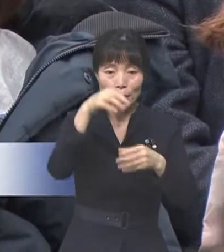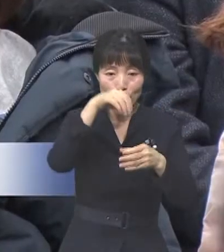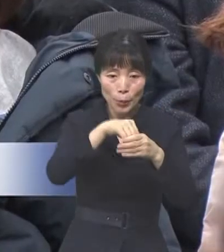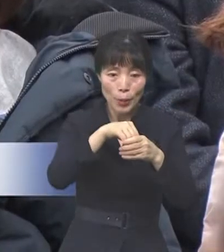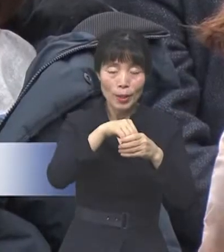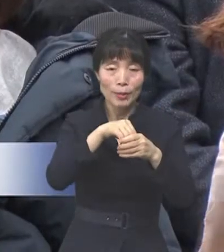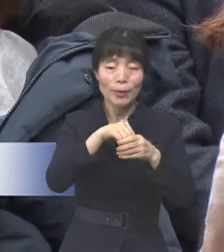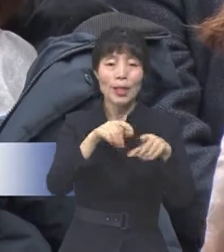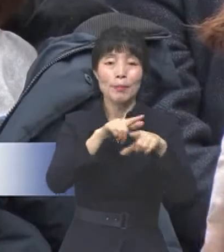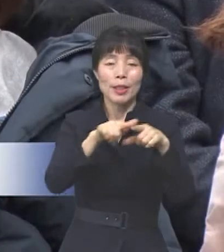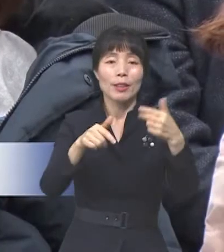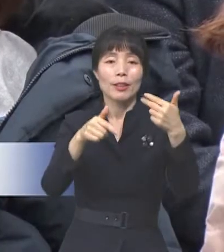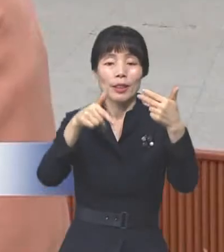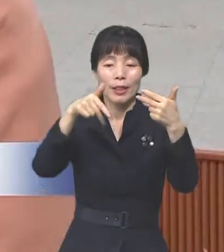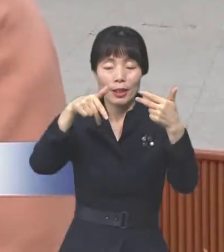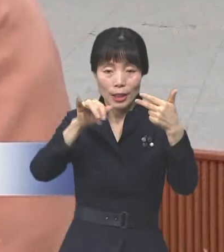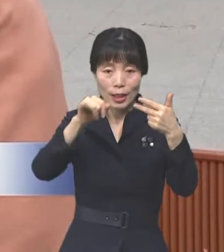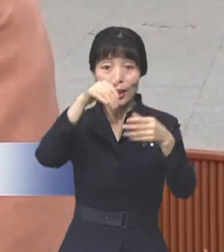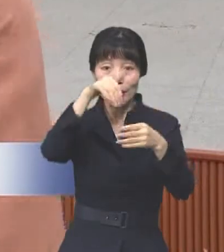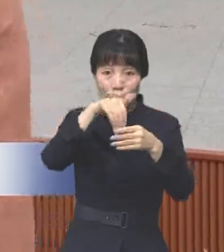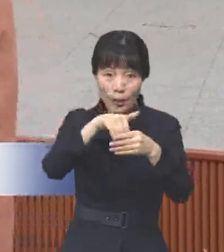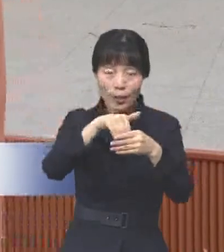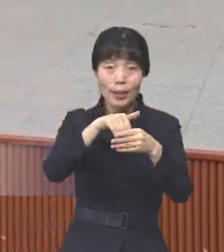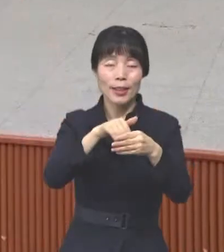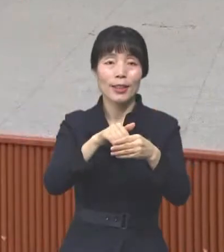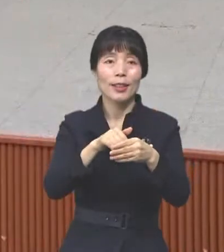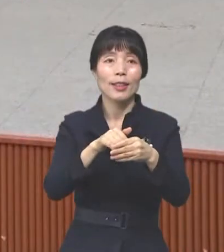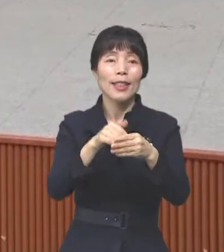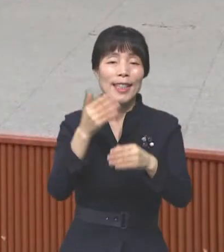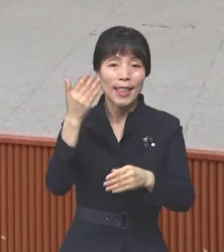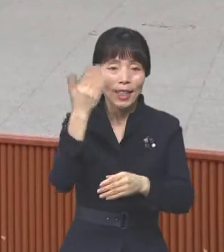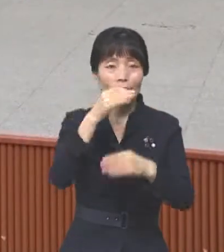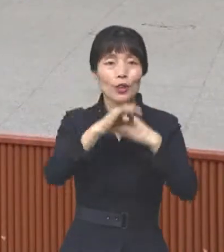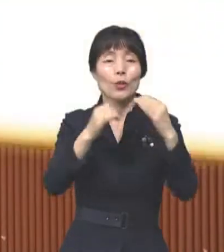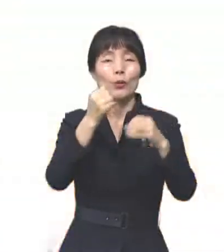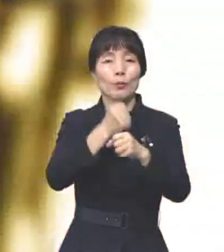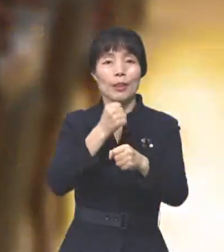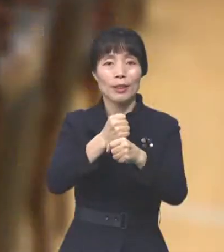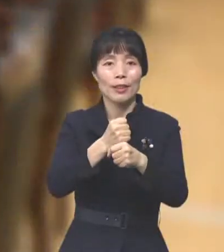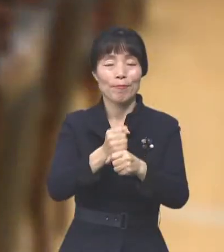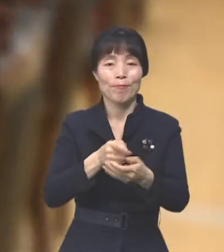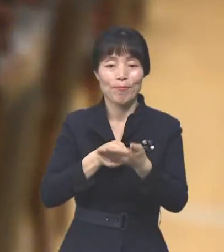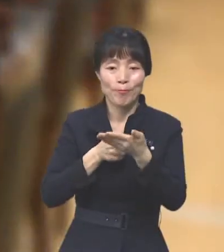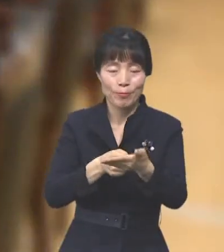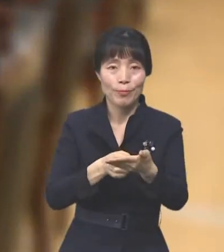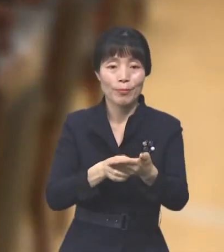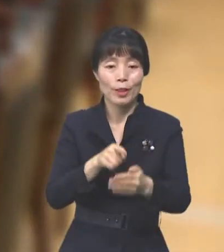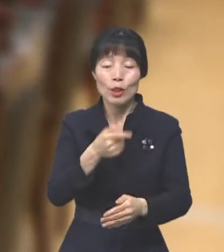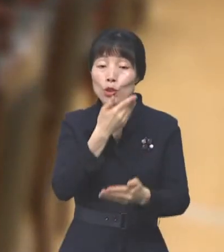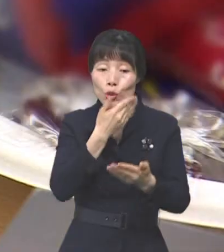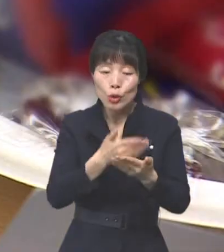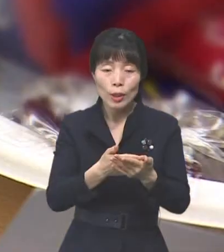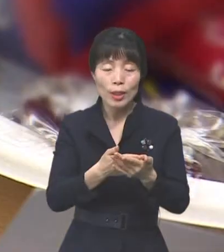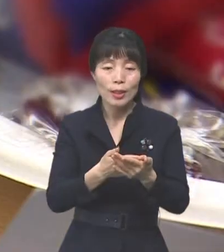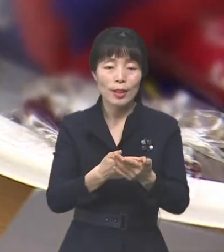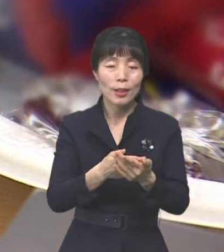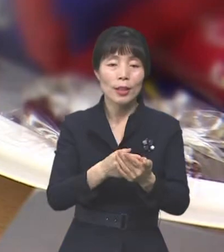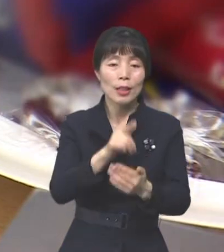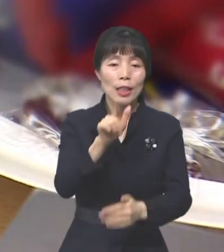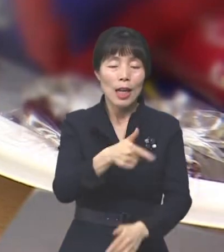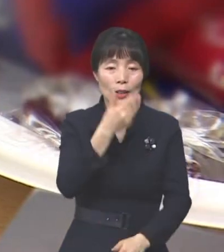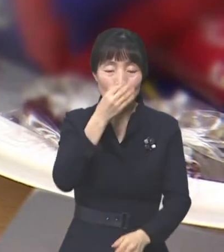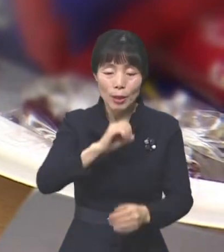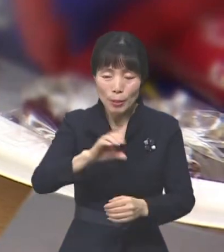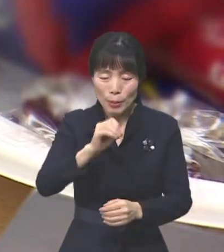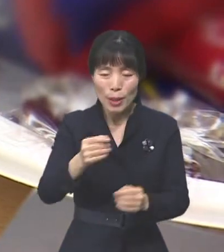7기 주요 공약인 클린 서구 만들기에 속도를 내겠다고 밝혔습니다. 핵심은 일회용품 등 쓰레기 양을